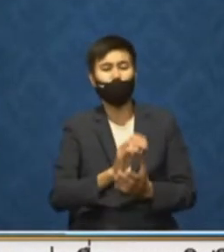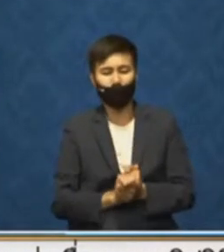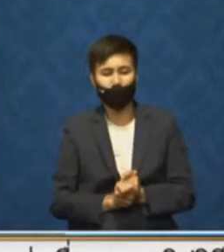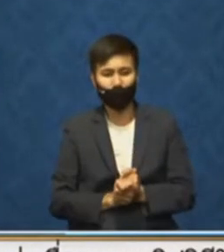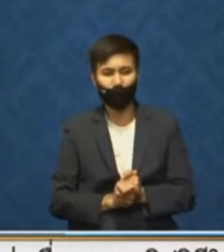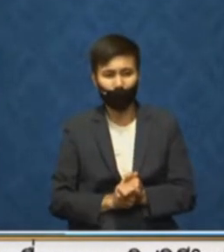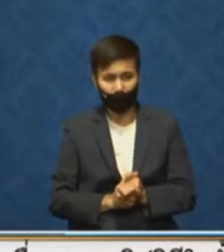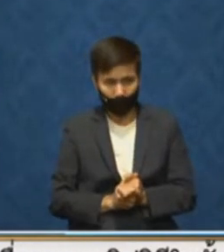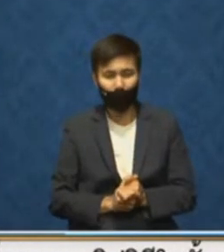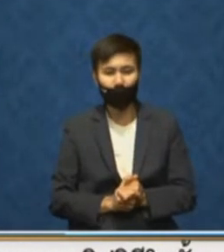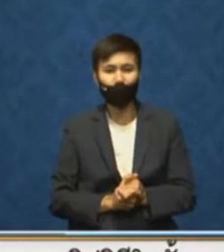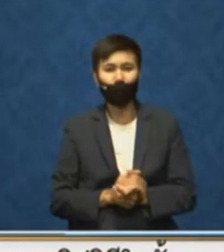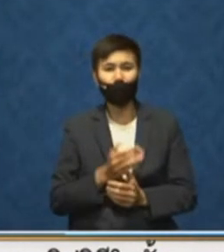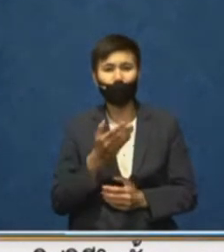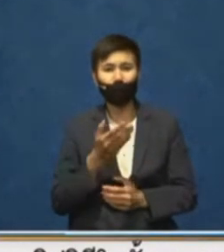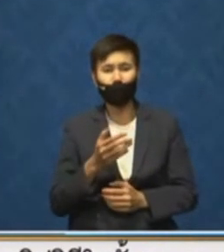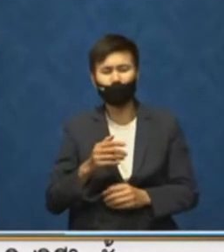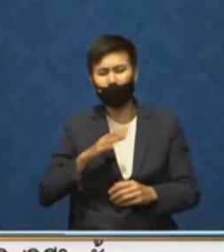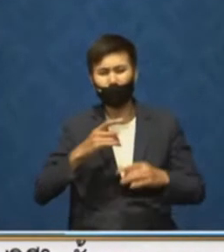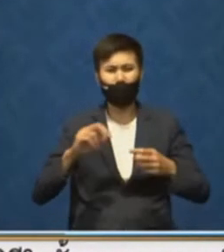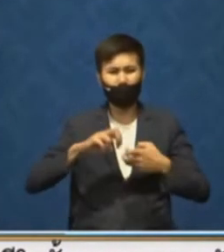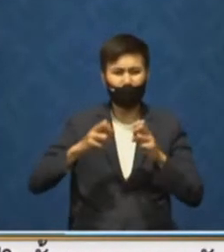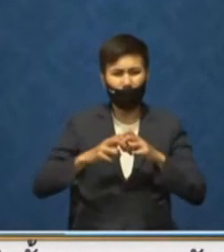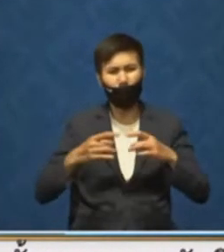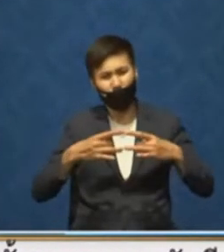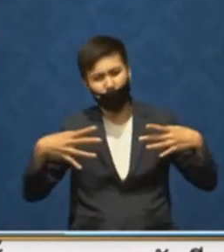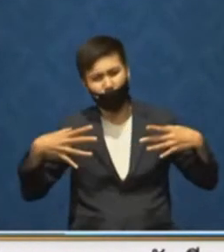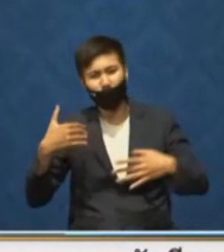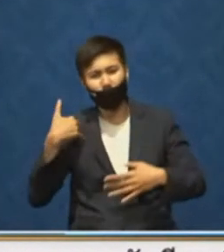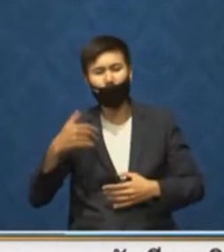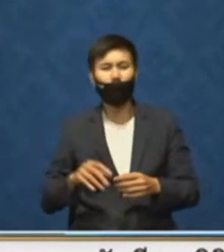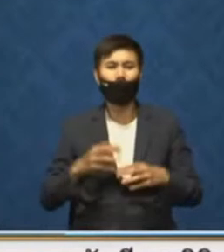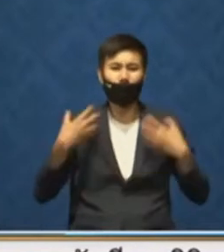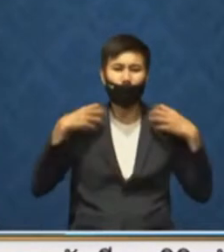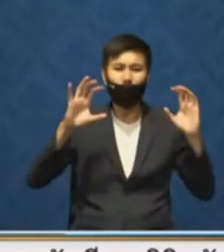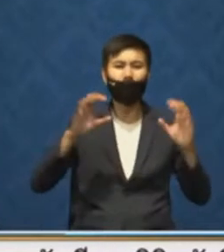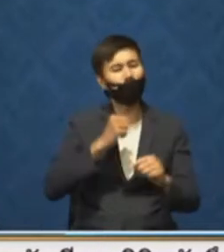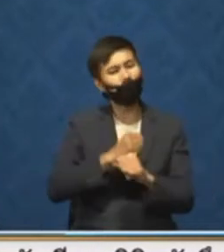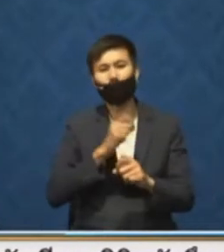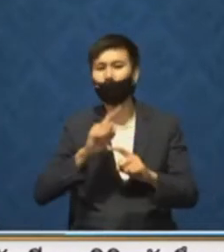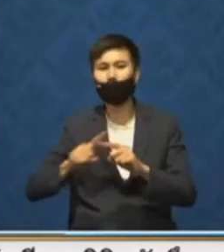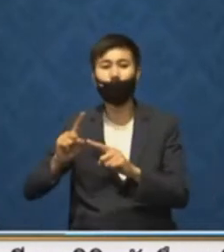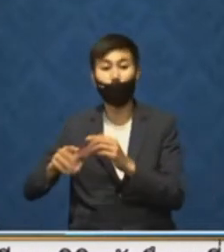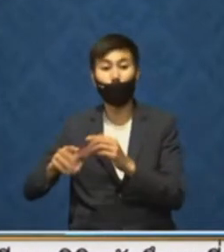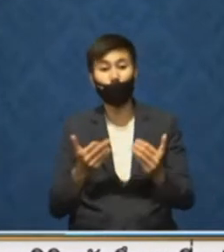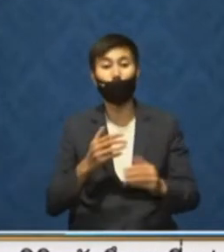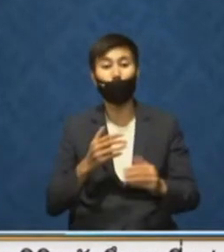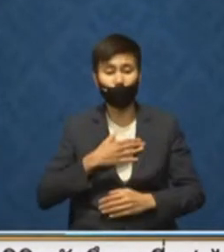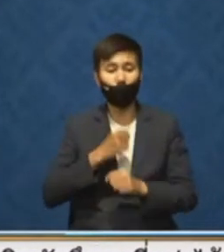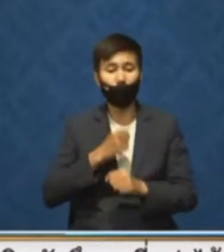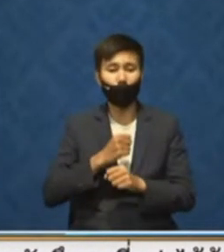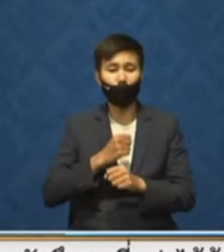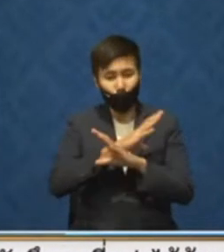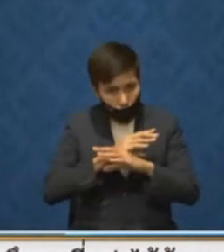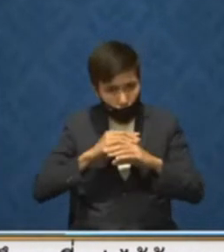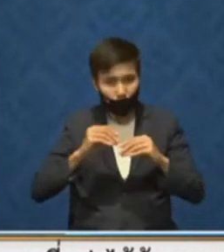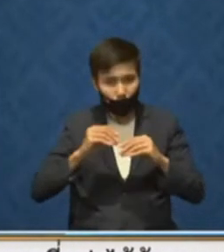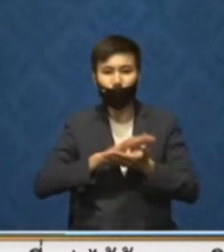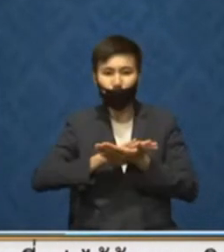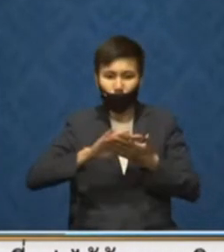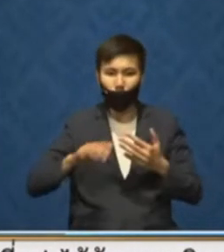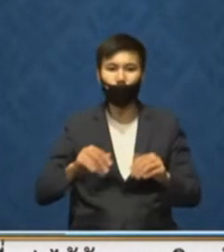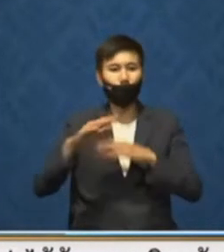ก็อย่างที่บอกแล้วไงถ้ามันแย่มากๆเลยมาก็ทุกระบายก็ทำได้หมดอ่ะแล้ววันนี้ผมก็ทำให้ทุกอย่างมันจบเรียบร้อยอับเดินหน้าตรงนี้ได้